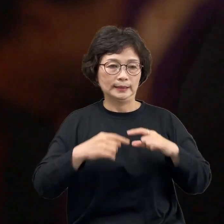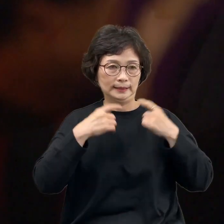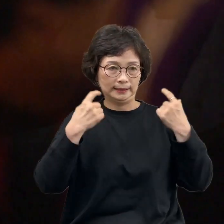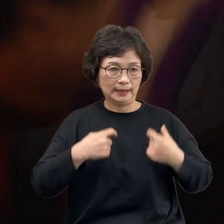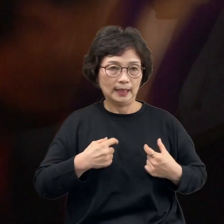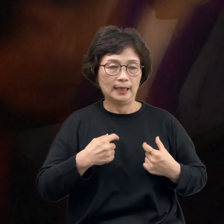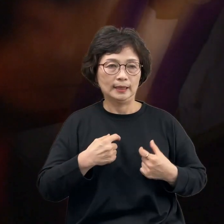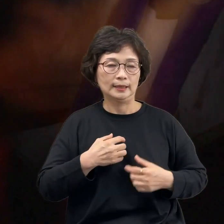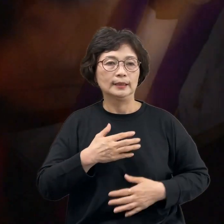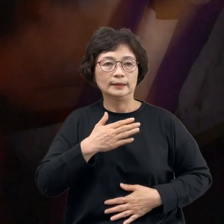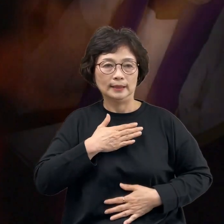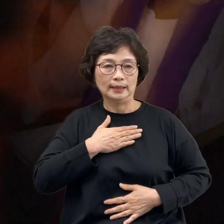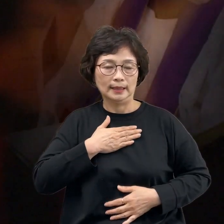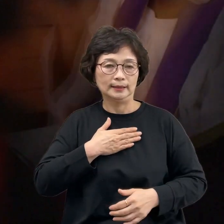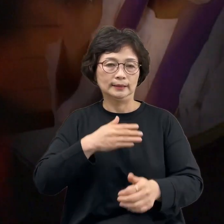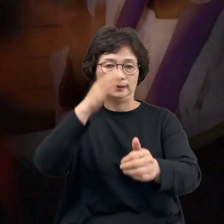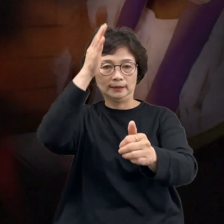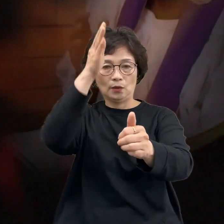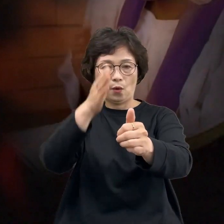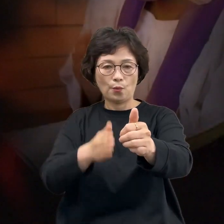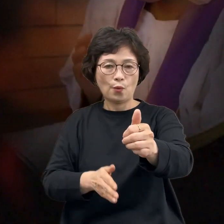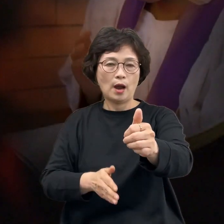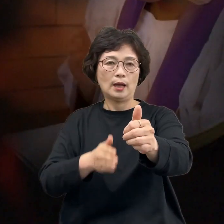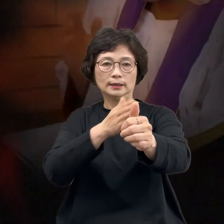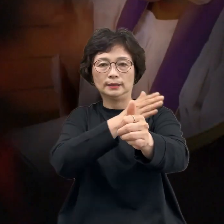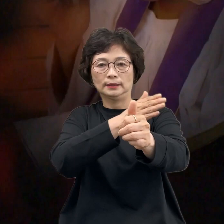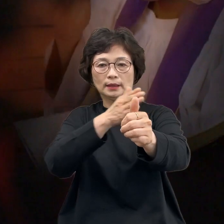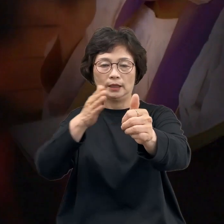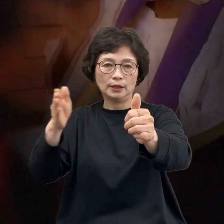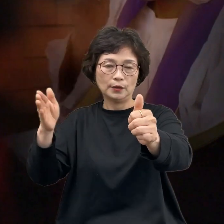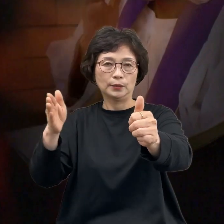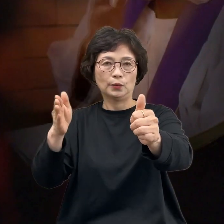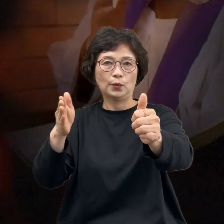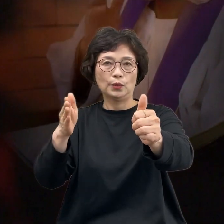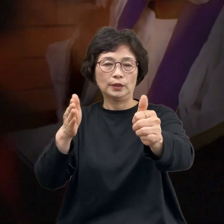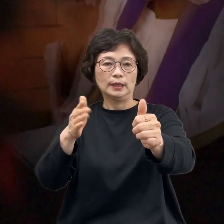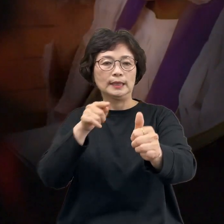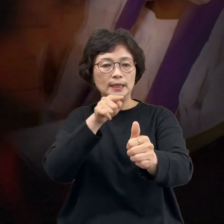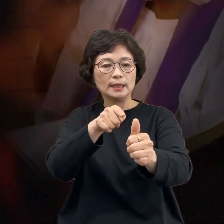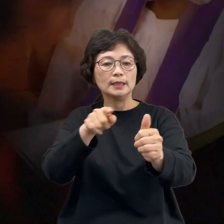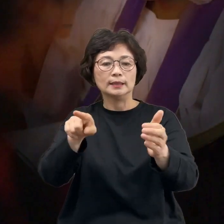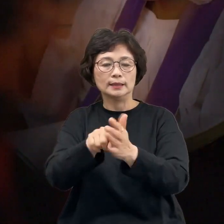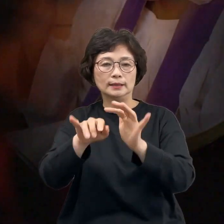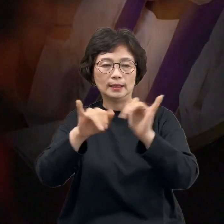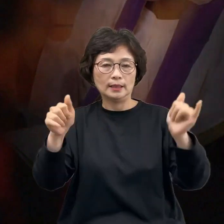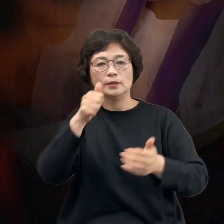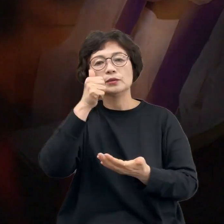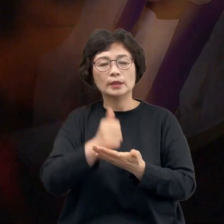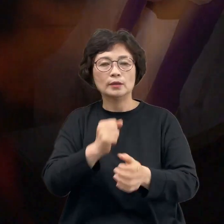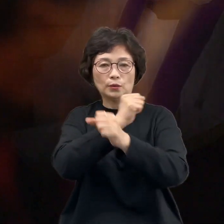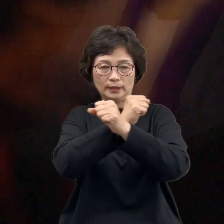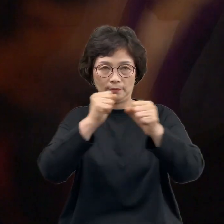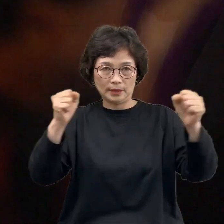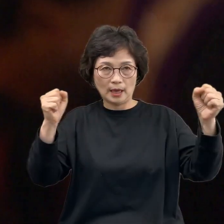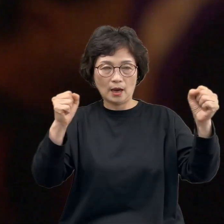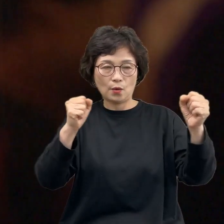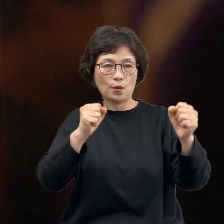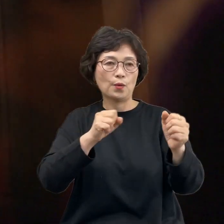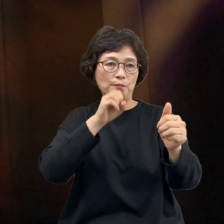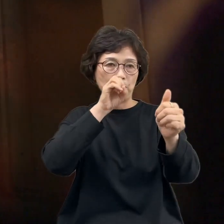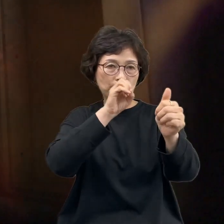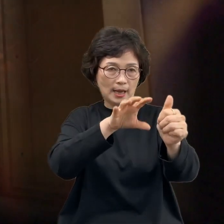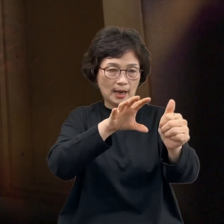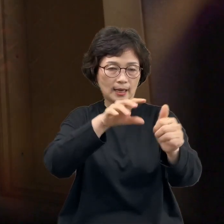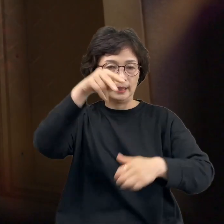고해 사제는 나는 성부와 성자와 성령의 이름으로 이 교우의 죄를 용서합니다.